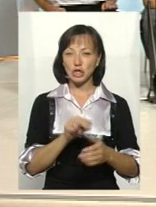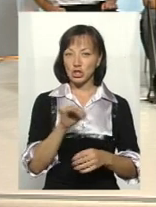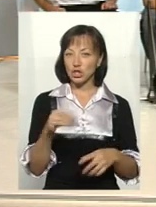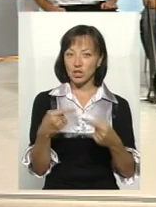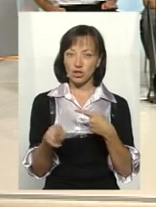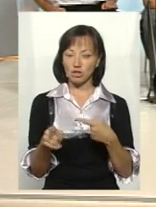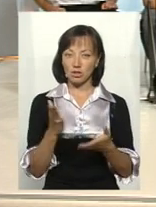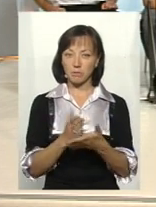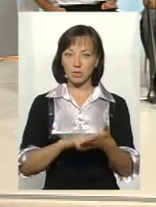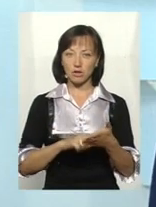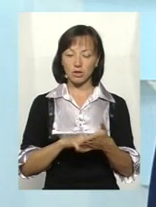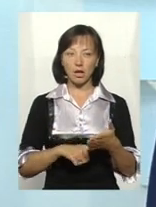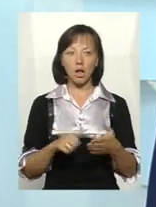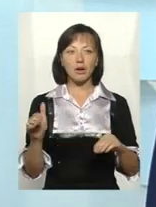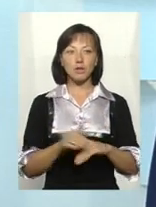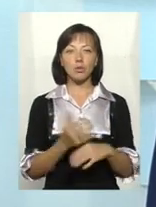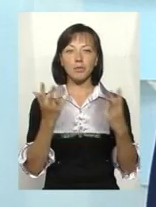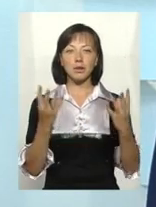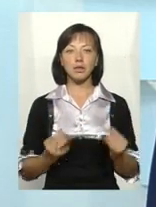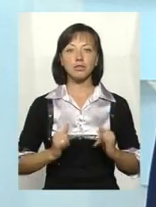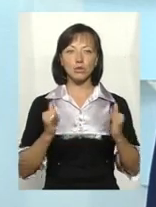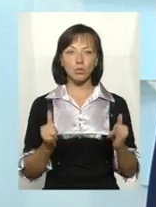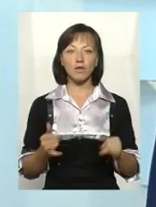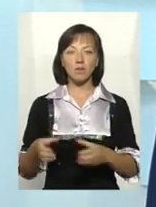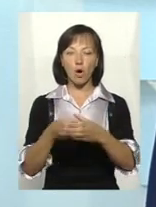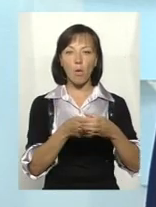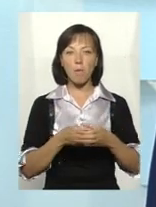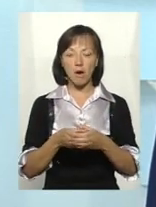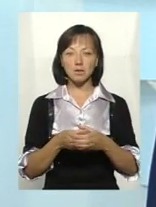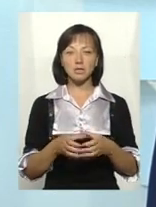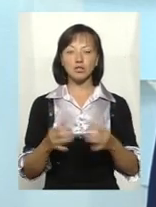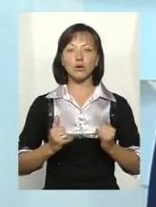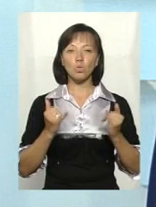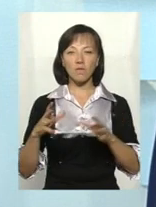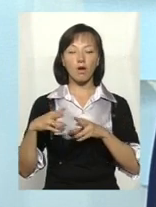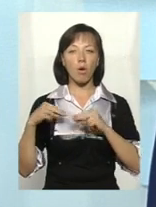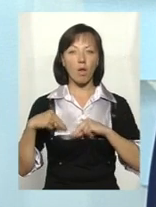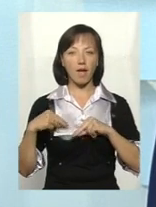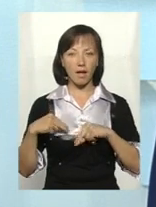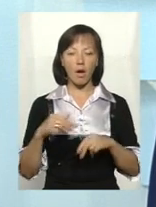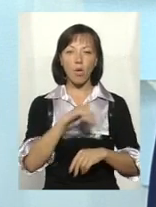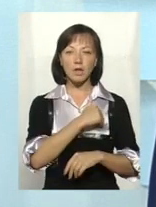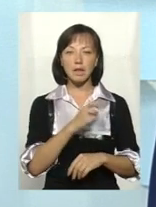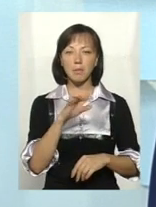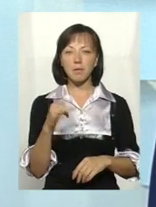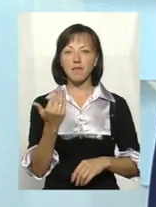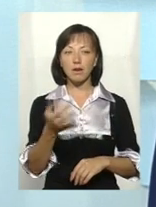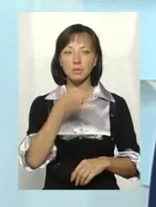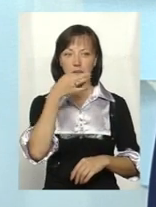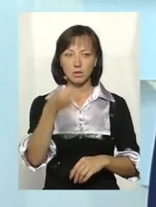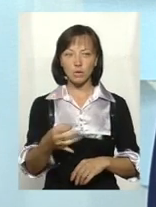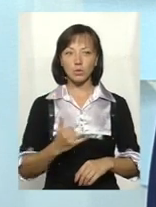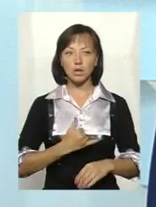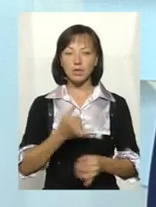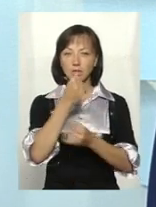є інші? Добрий день, шановна громада. Добрий день, шановні колеги. Я би хотіла вам сказати, що в нас